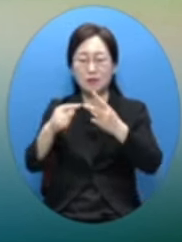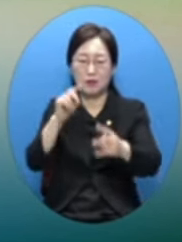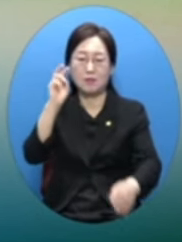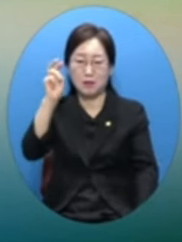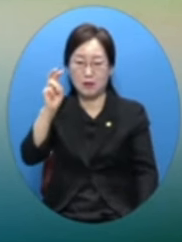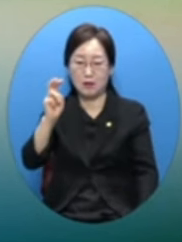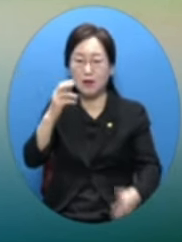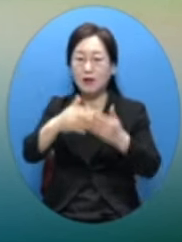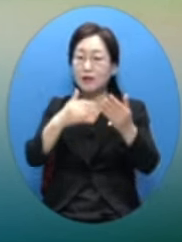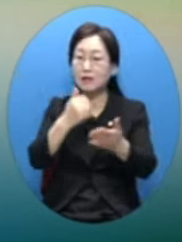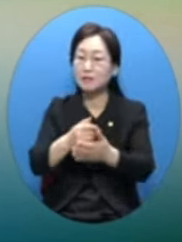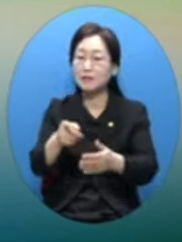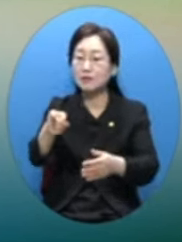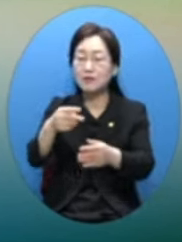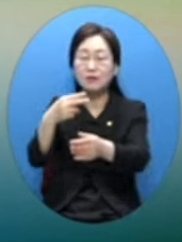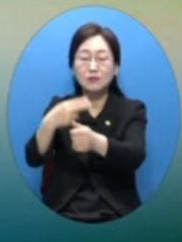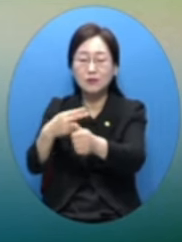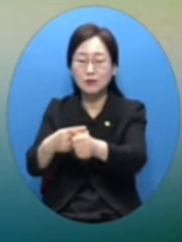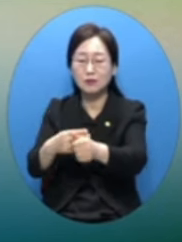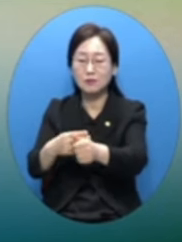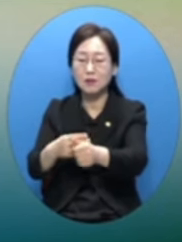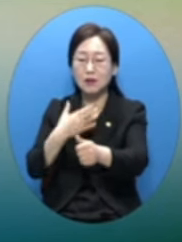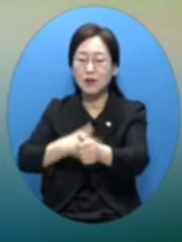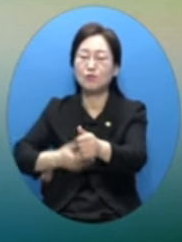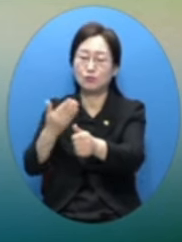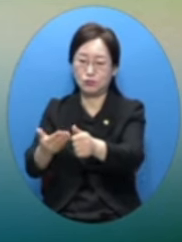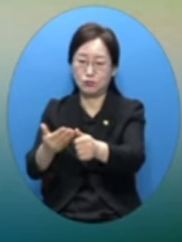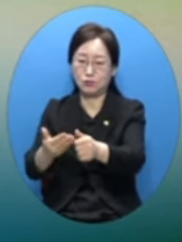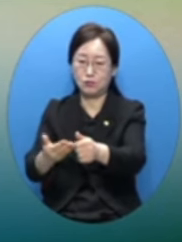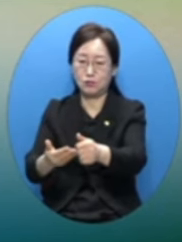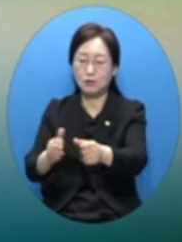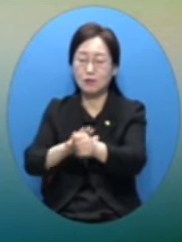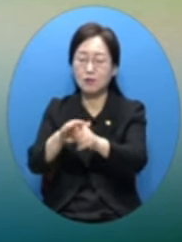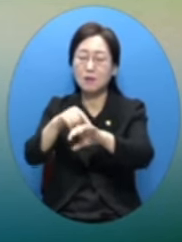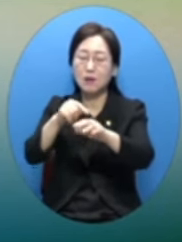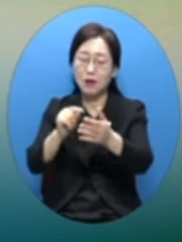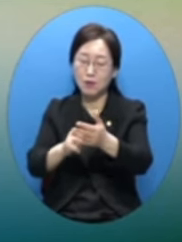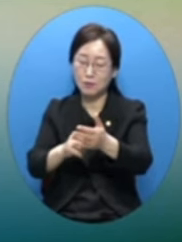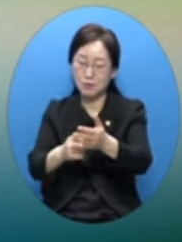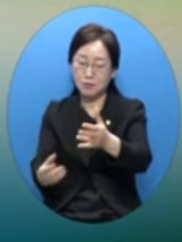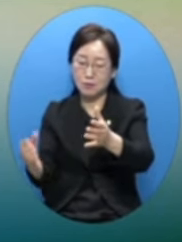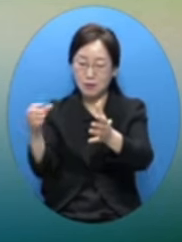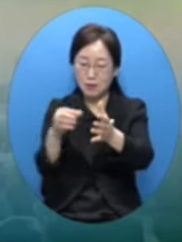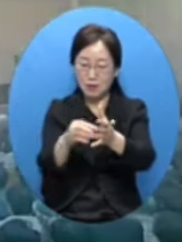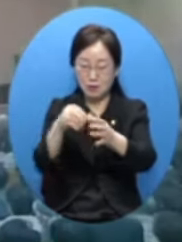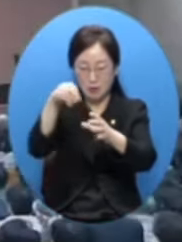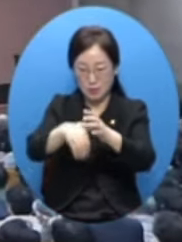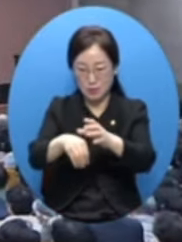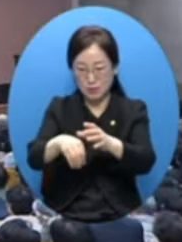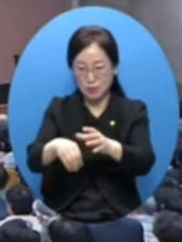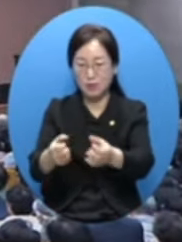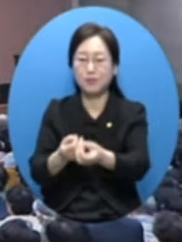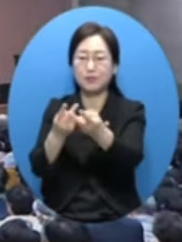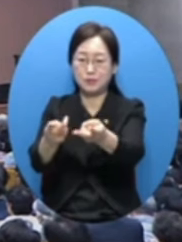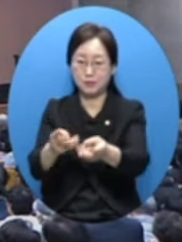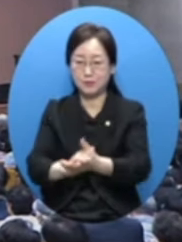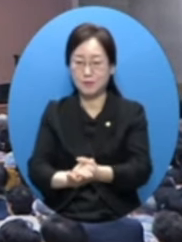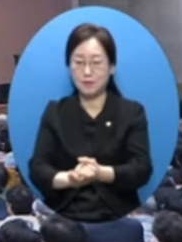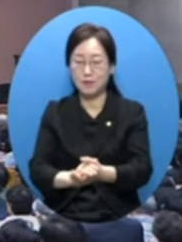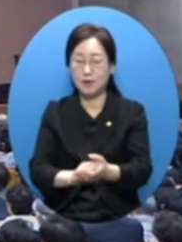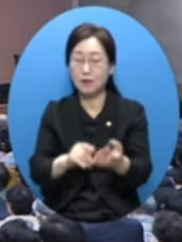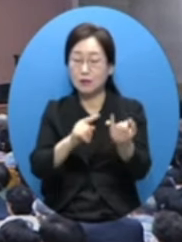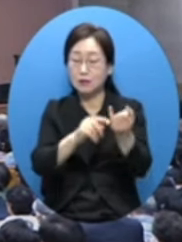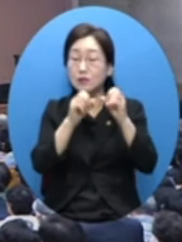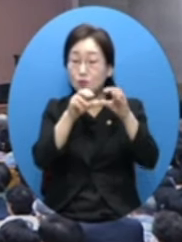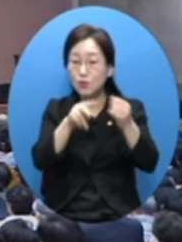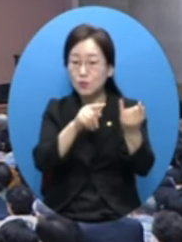선생님에게 주신 것이니까요. 사랑하는 마음을 담아 메리 스크랜턴. 스크랜턴 선교사가 그에게 위로의 편지를